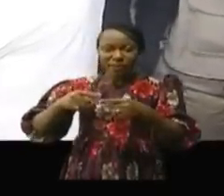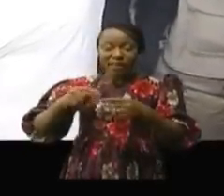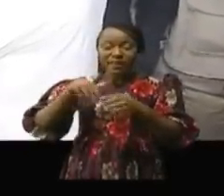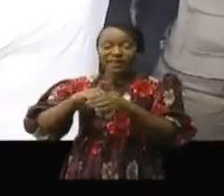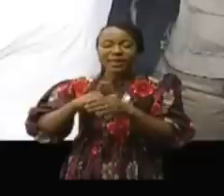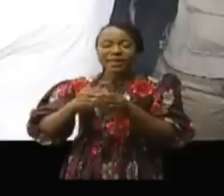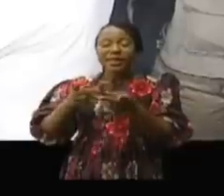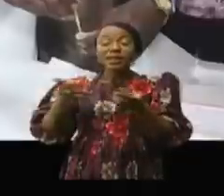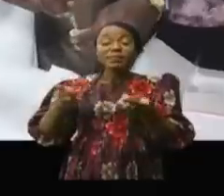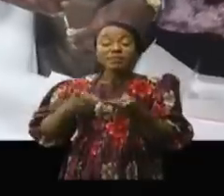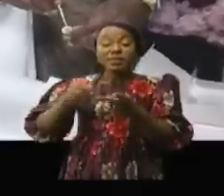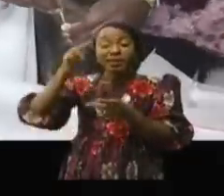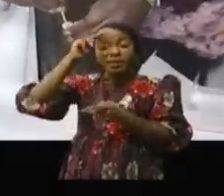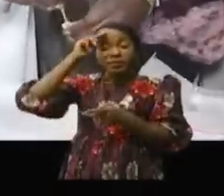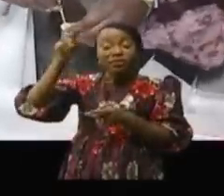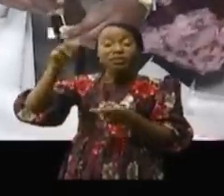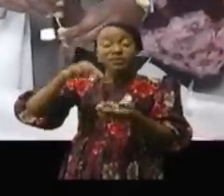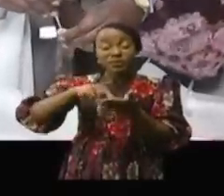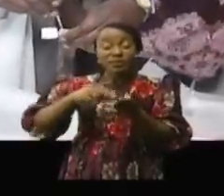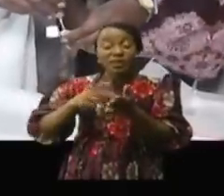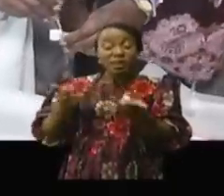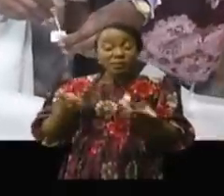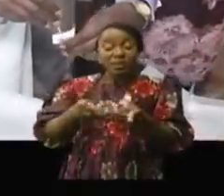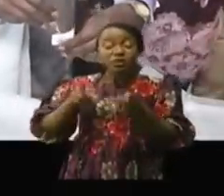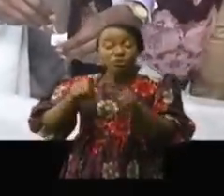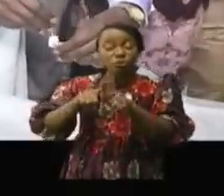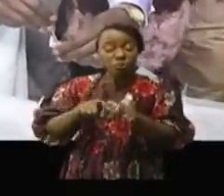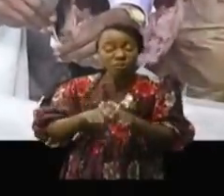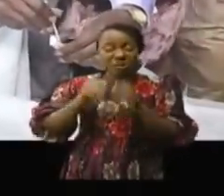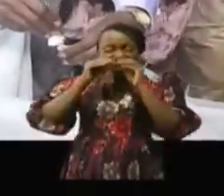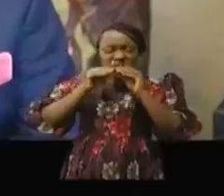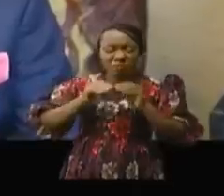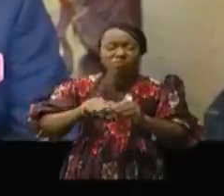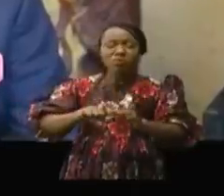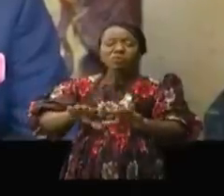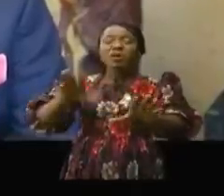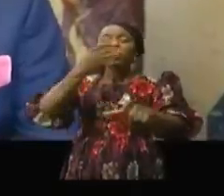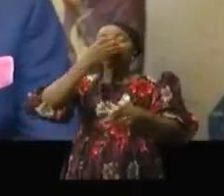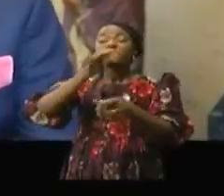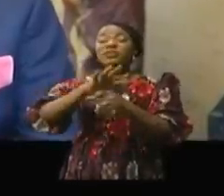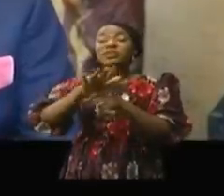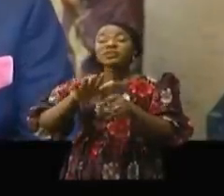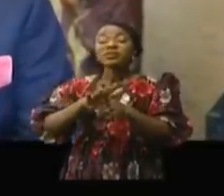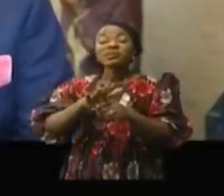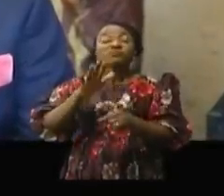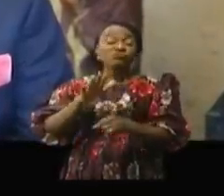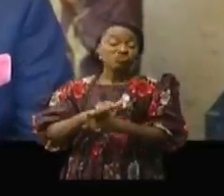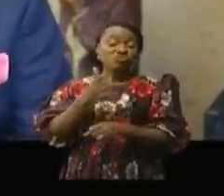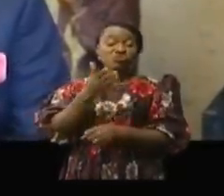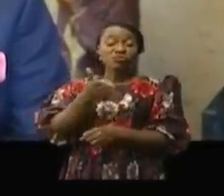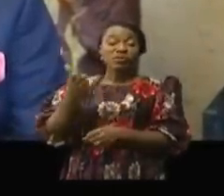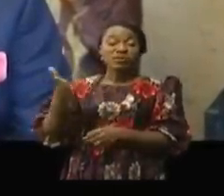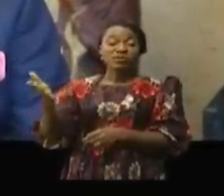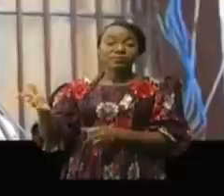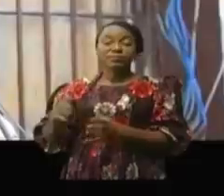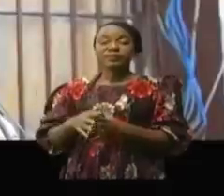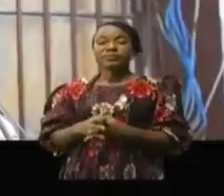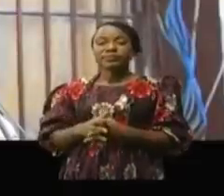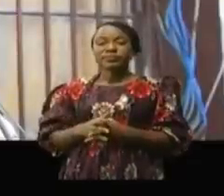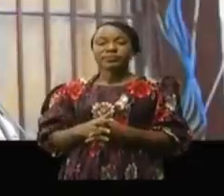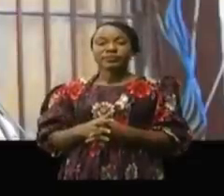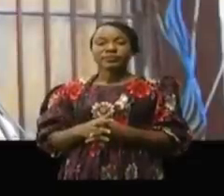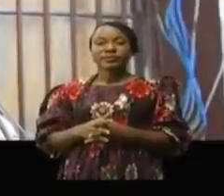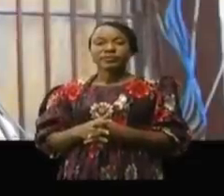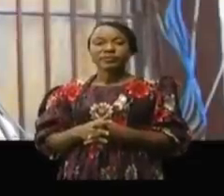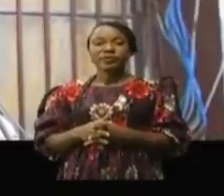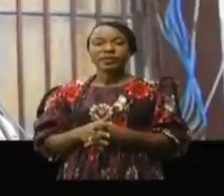universitaire constitue un environnement à haut risque en termes de propagation de la pandémie à coronavirus. L'initiative du secrétariat